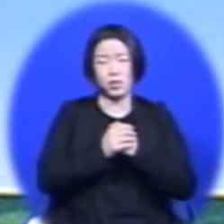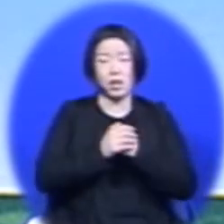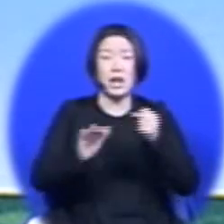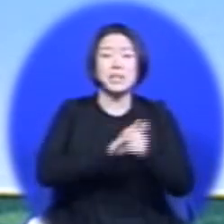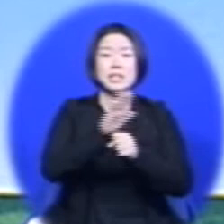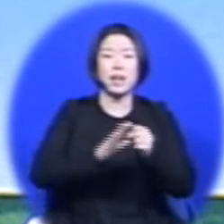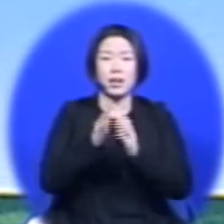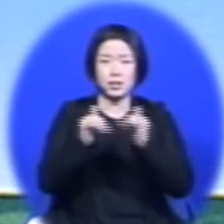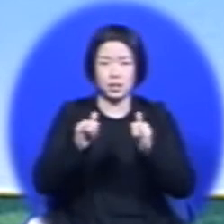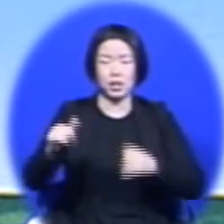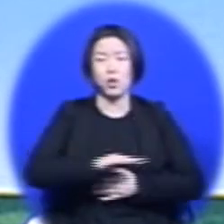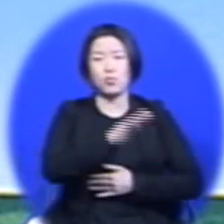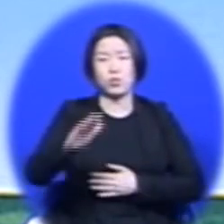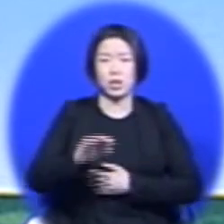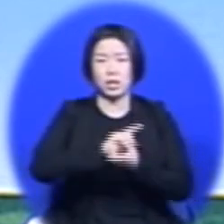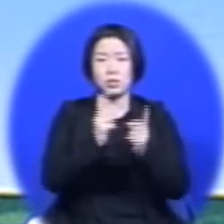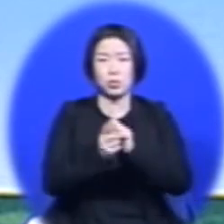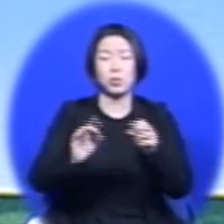자들아 우리가 서로 사랑하자.